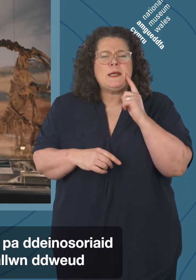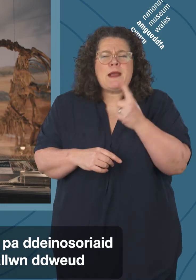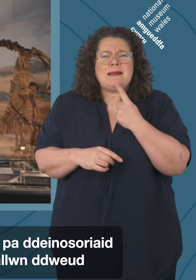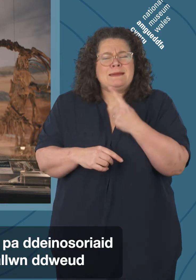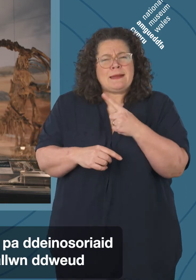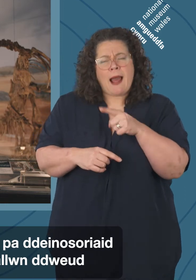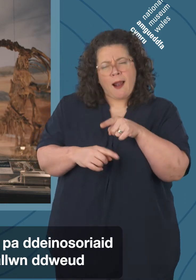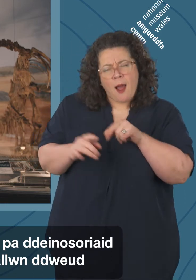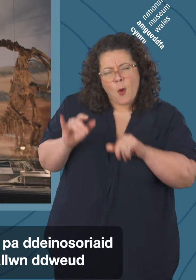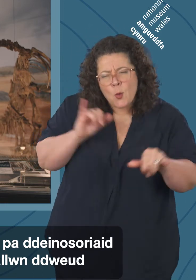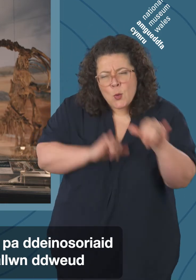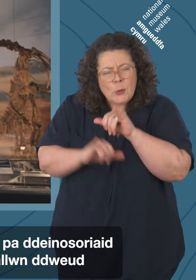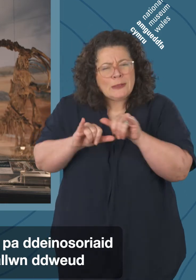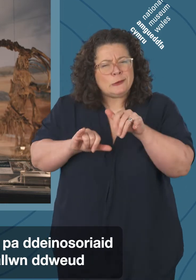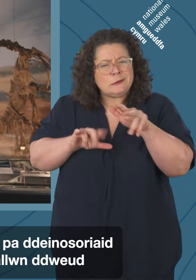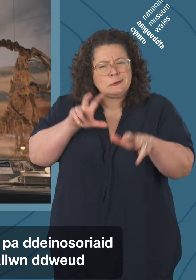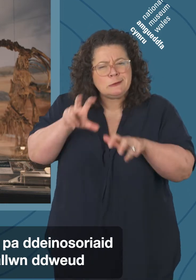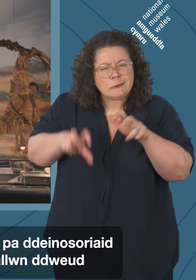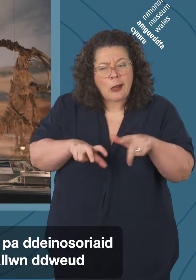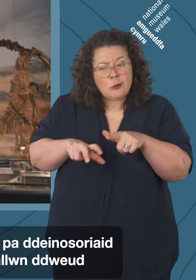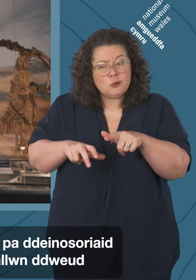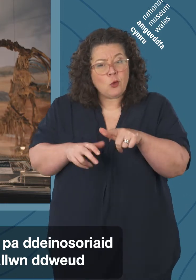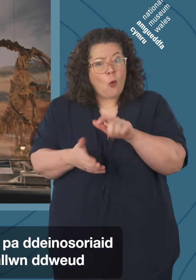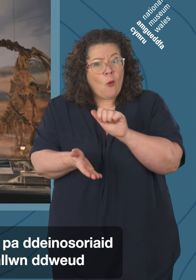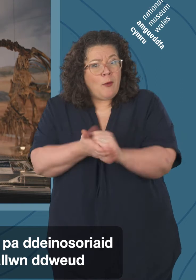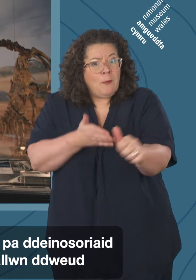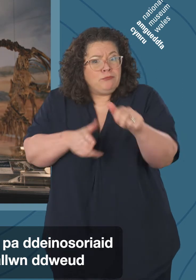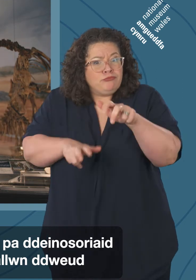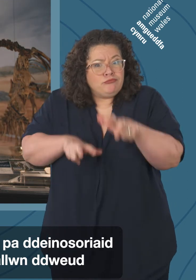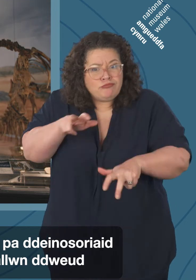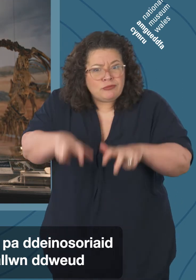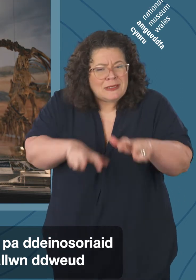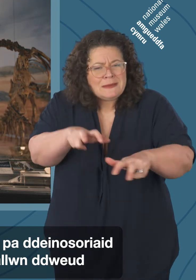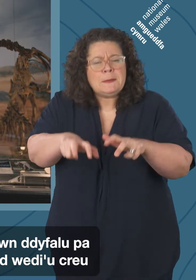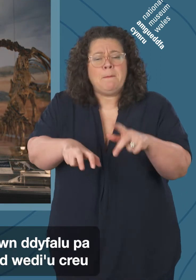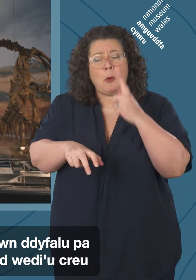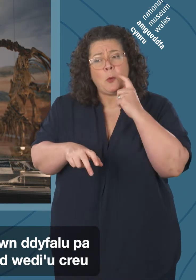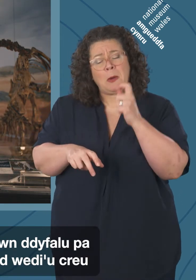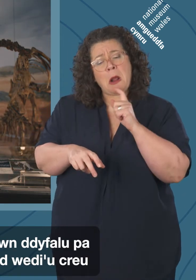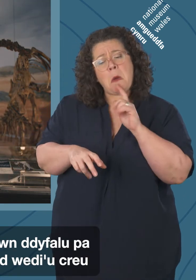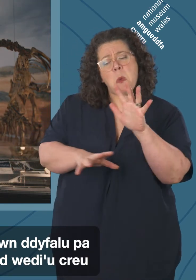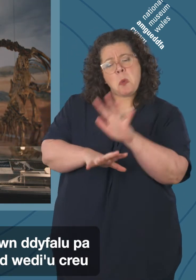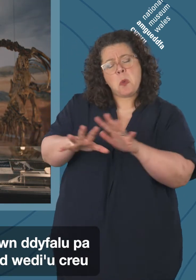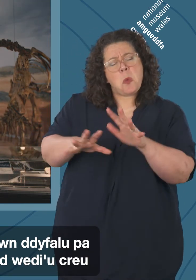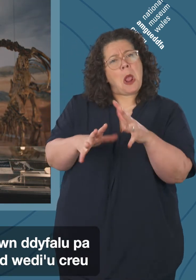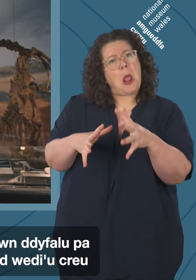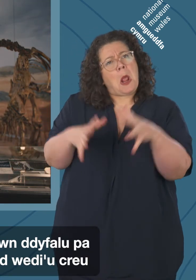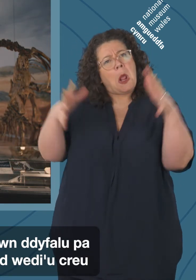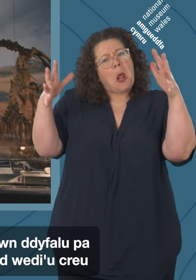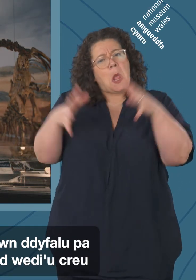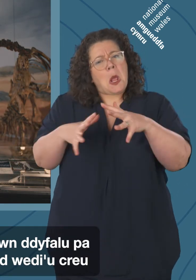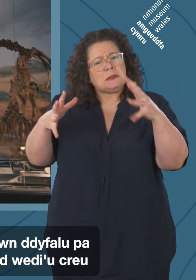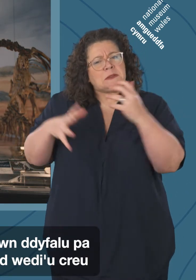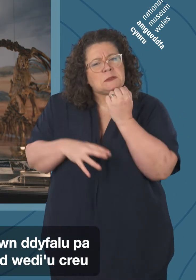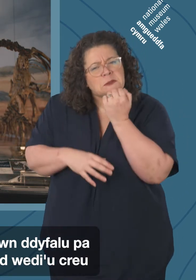yn union pa dainosauriad a daw o'r olyon traid. Ond, gallwn dweud pa mor fawr oedd yn nhw, a